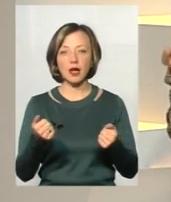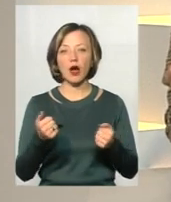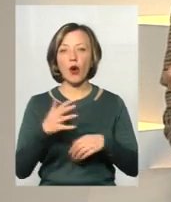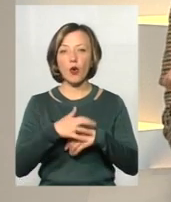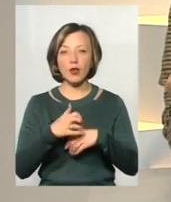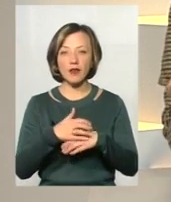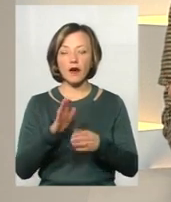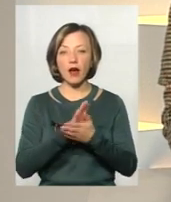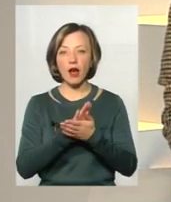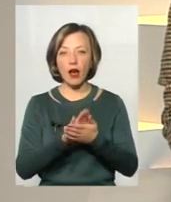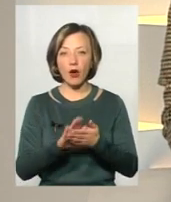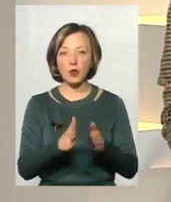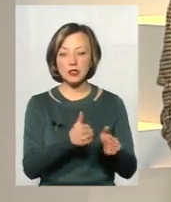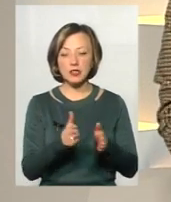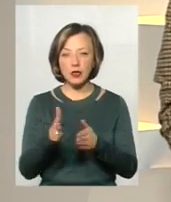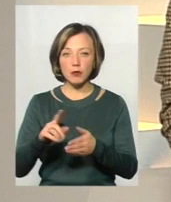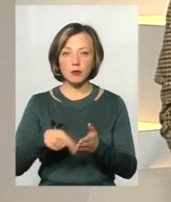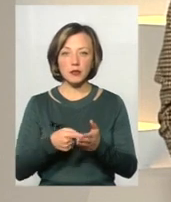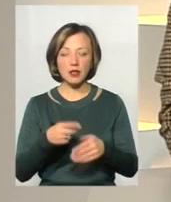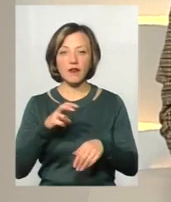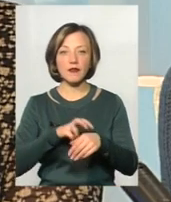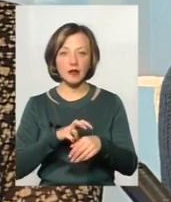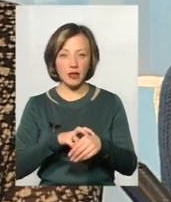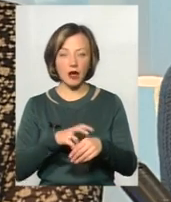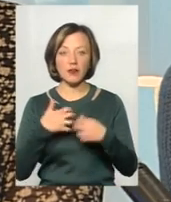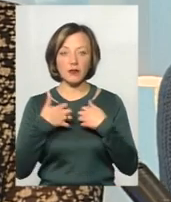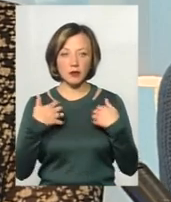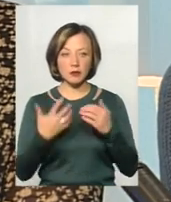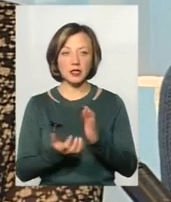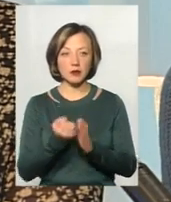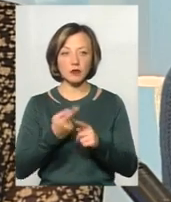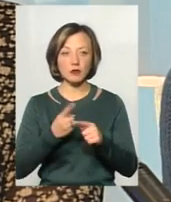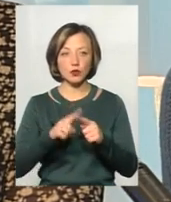От в нас, в принципі, ветеринар під, ну, цю думку також підтримав,